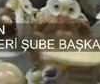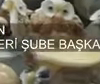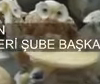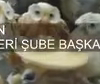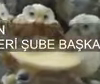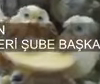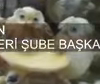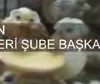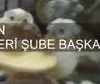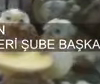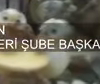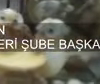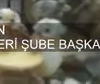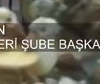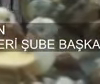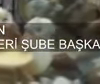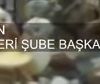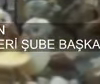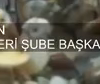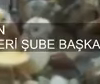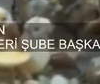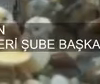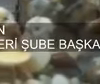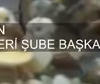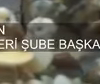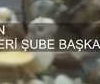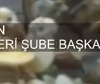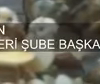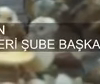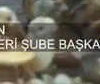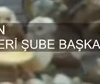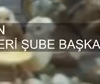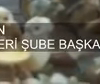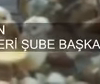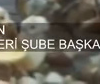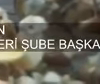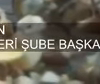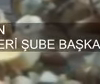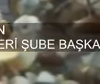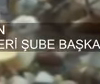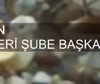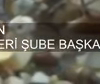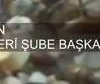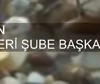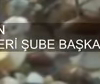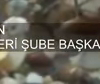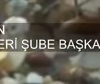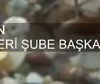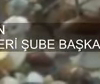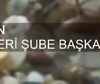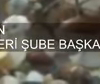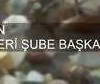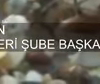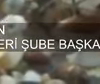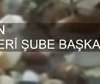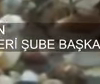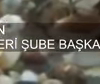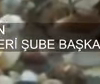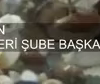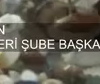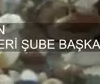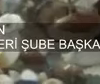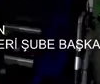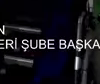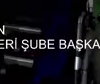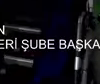getirildik ve 5,5 aydır yaklaşık bu görevi yerine getirmeye çalışıyorum. Bu şekilde. Çok